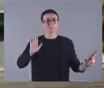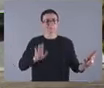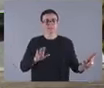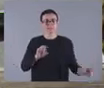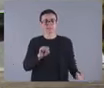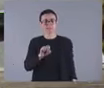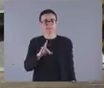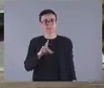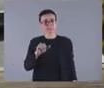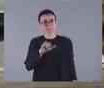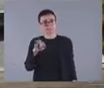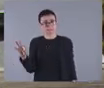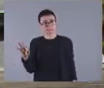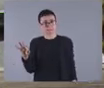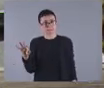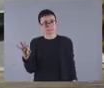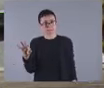œuvre je vous remercie merci